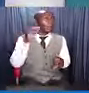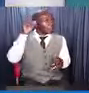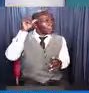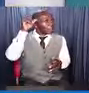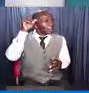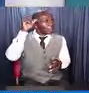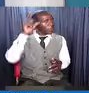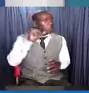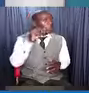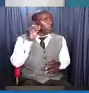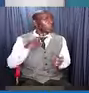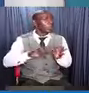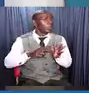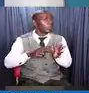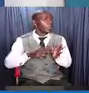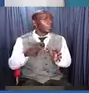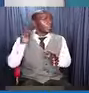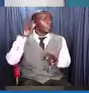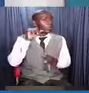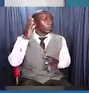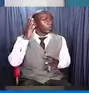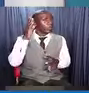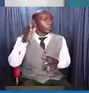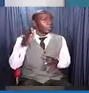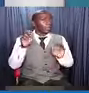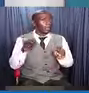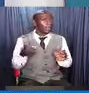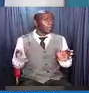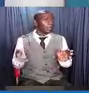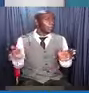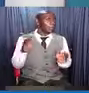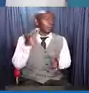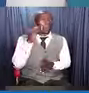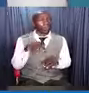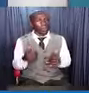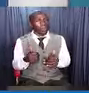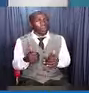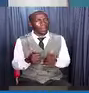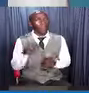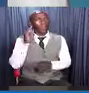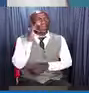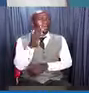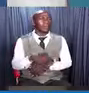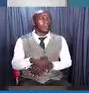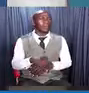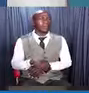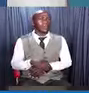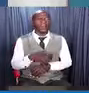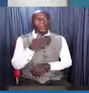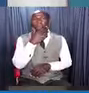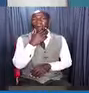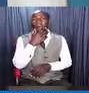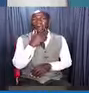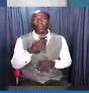huko. Does it mean at home the devil is not there? Ni sawa anaweza. It's okay, he can go home. Nikampigia simu. I called him. Aya baba ni